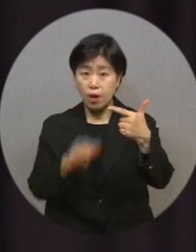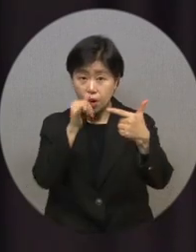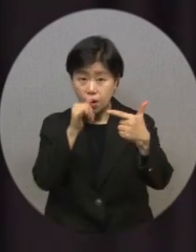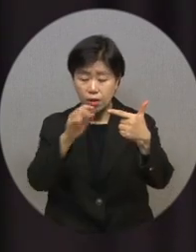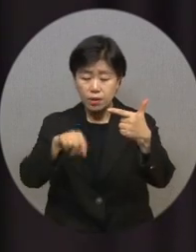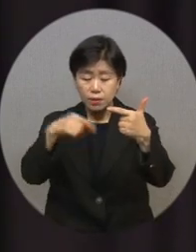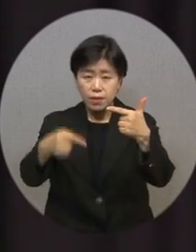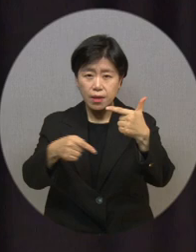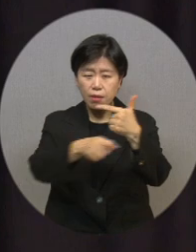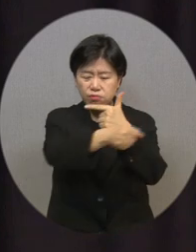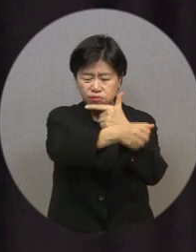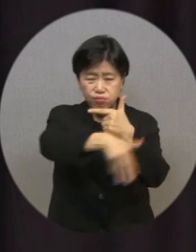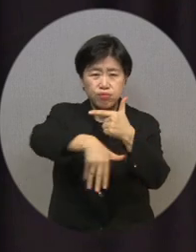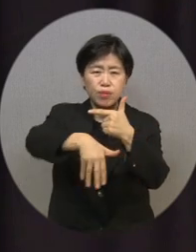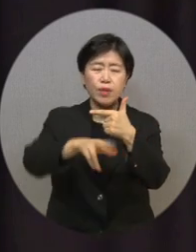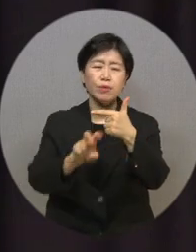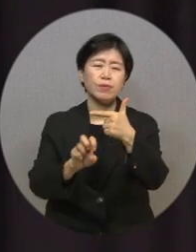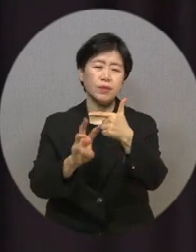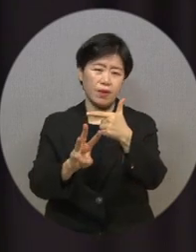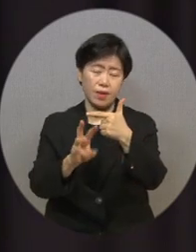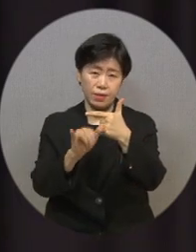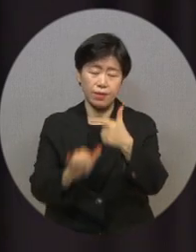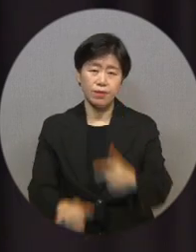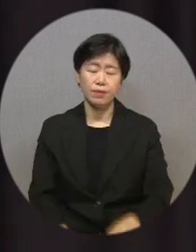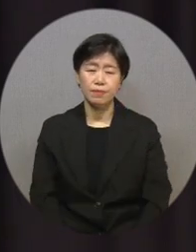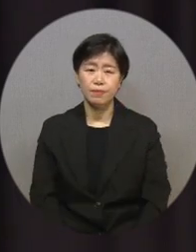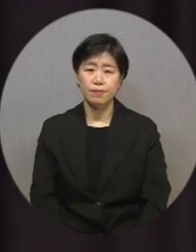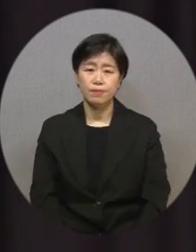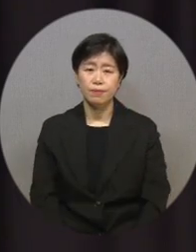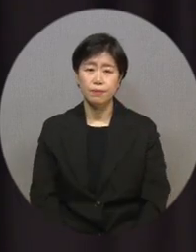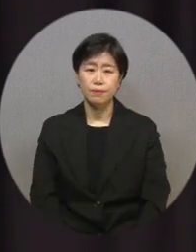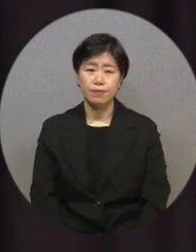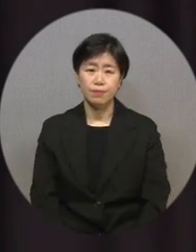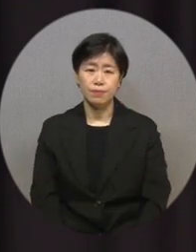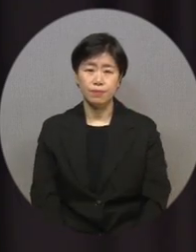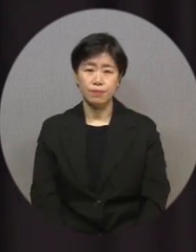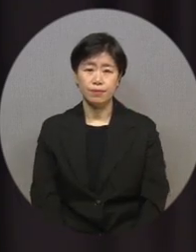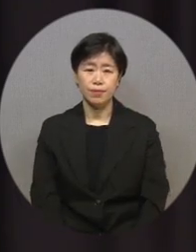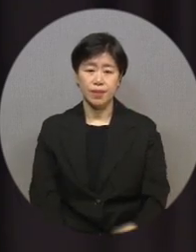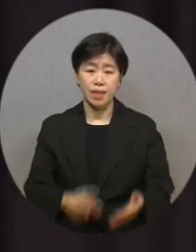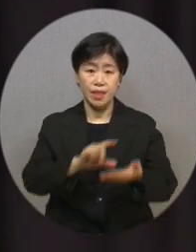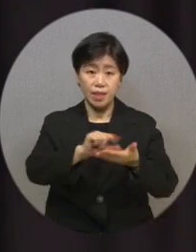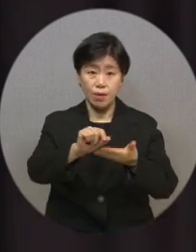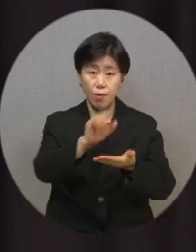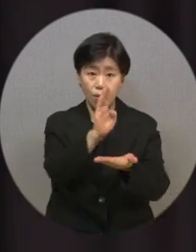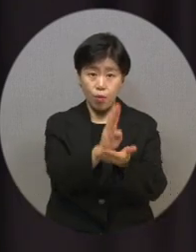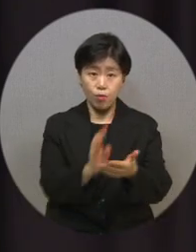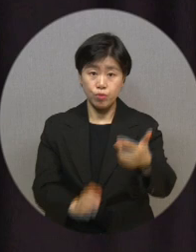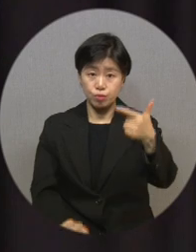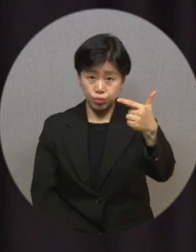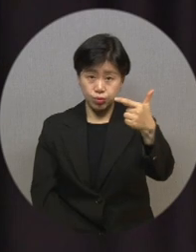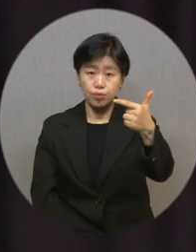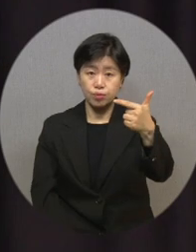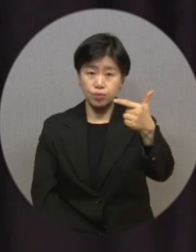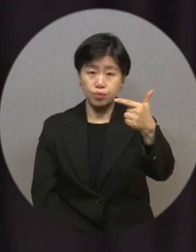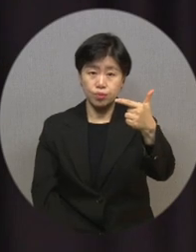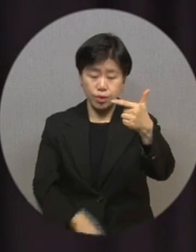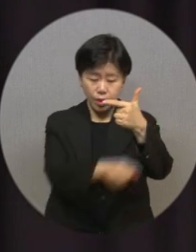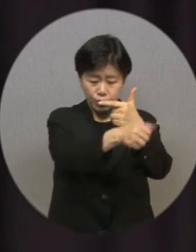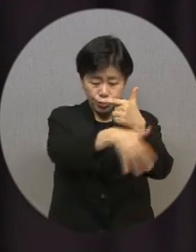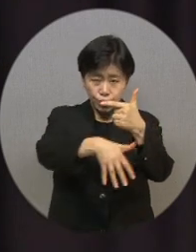23개 가요 예 그래서 어 육 6지역 본부에 이제 17개 지사가